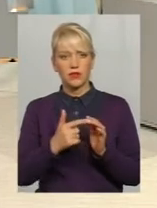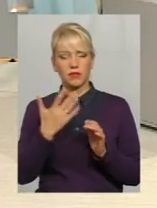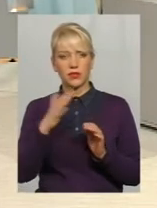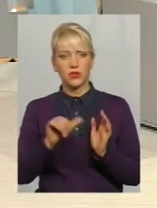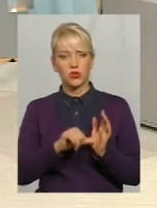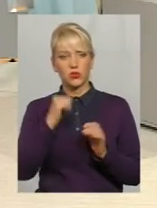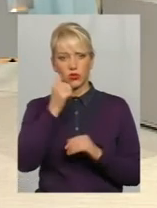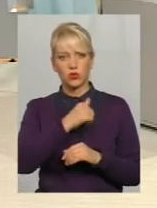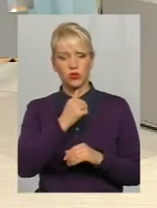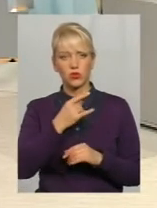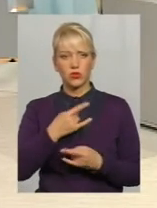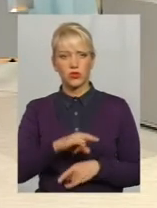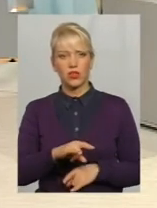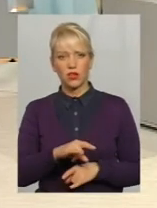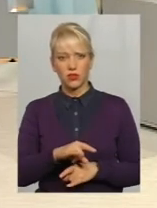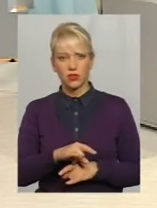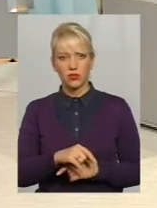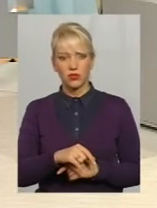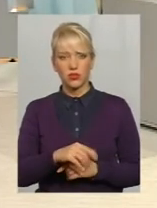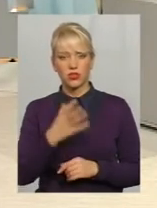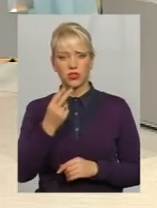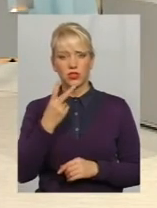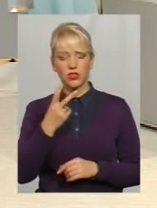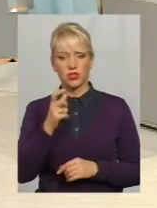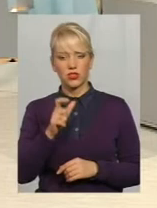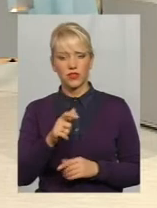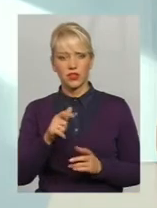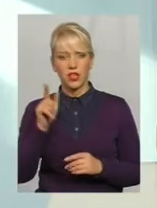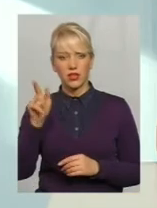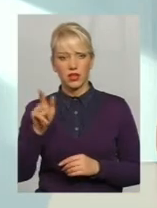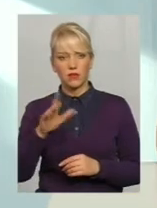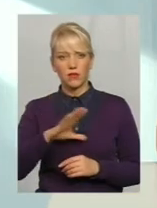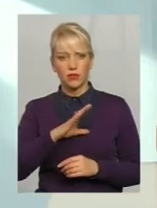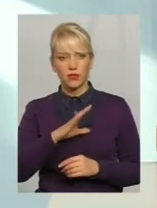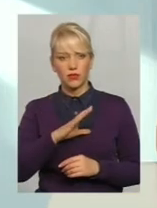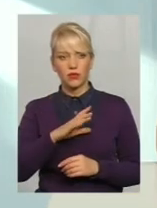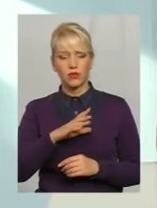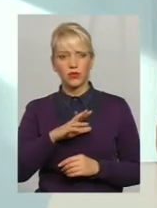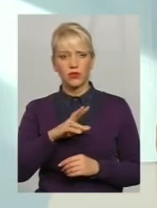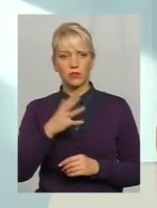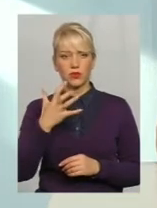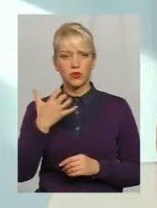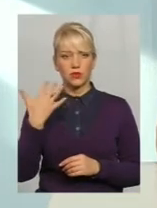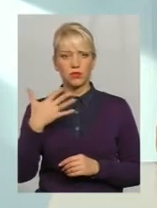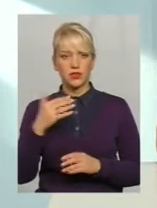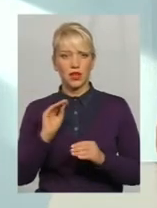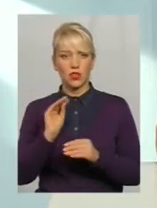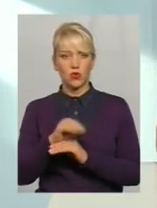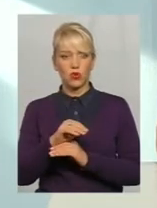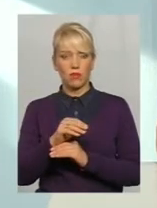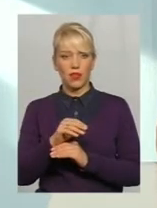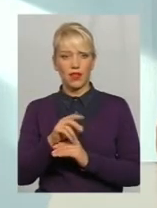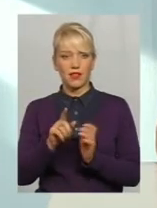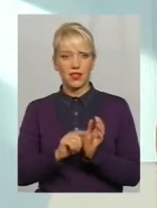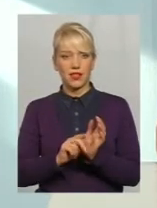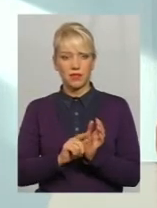року народження, пішли 3 чоловіка на пенсію. І їм була індексація майже 550 гривень. І я